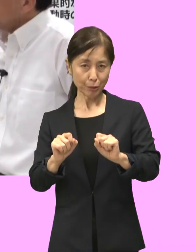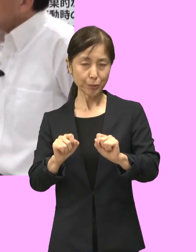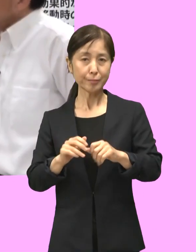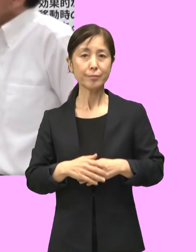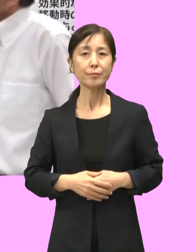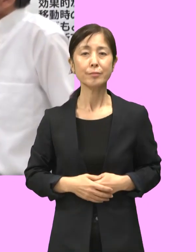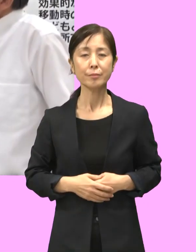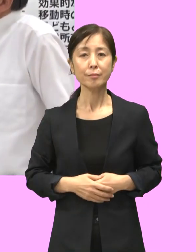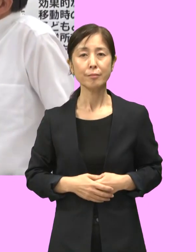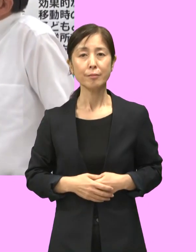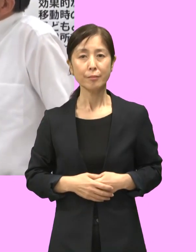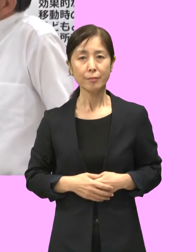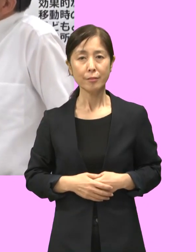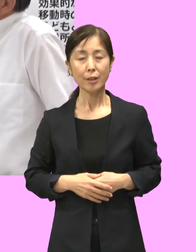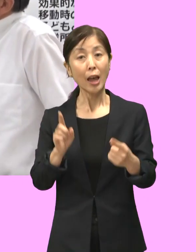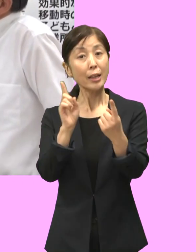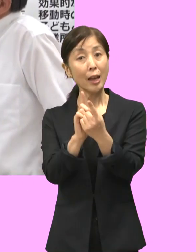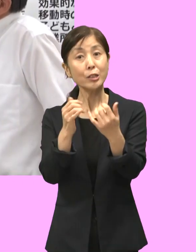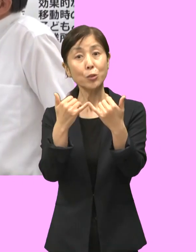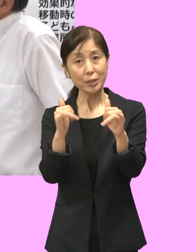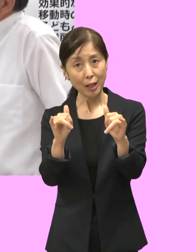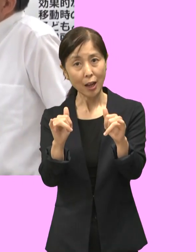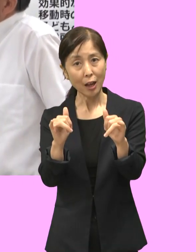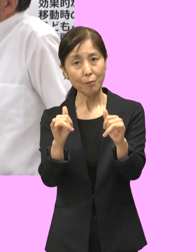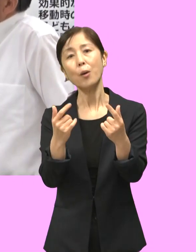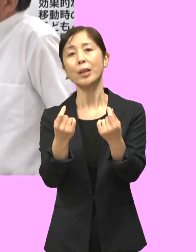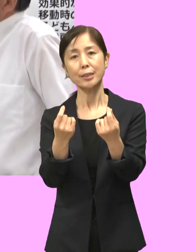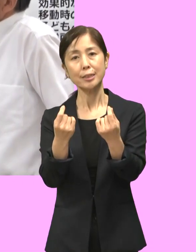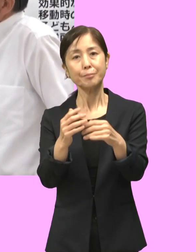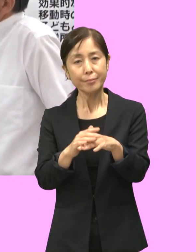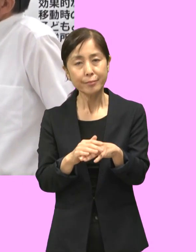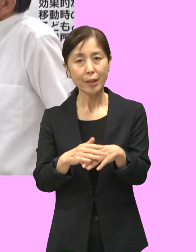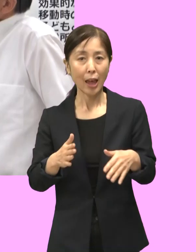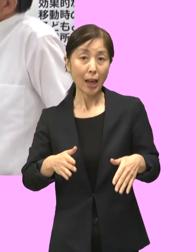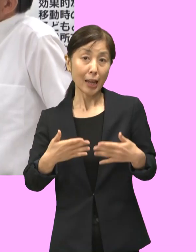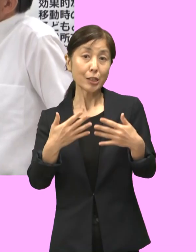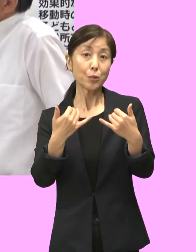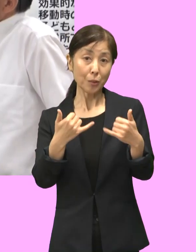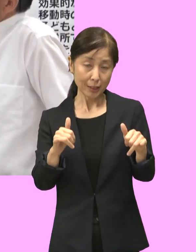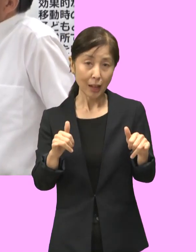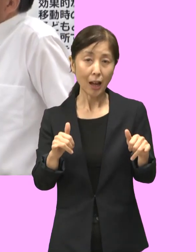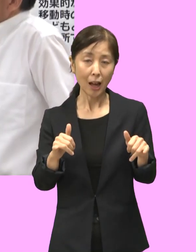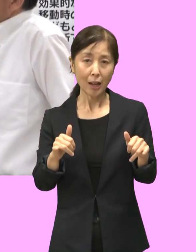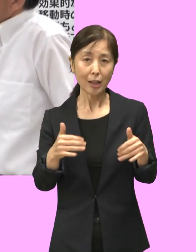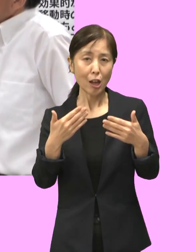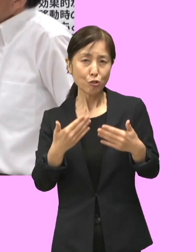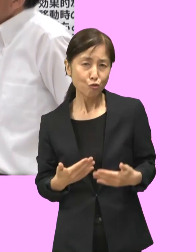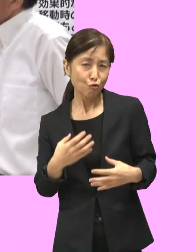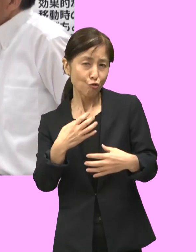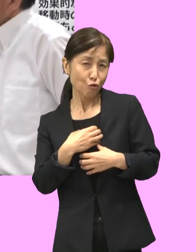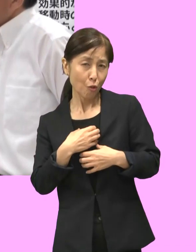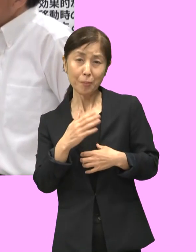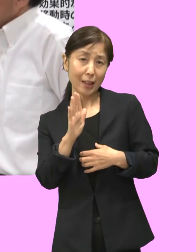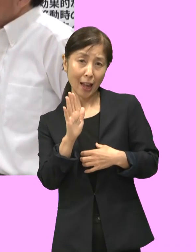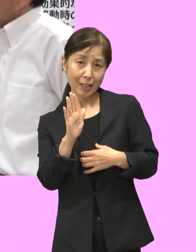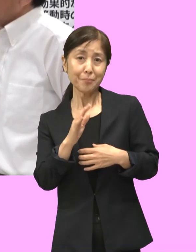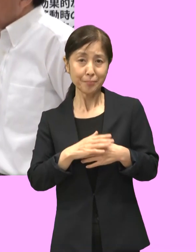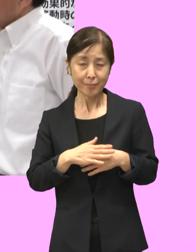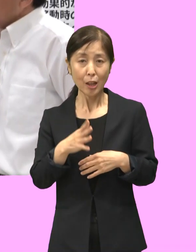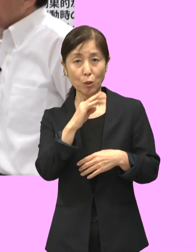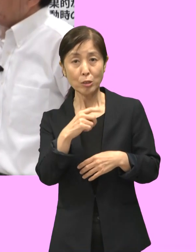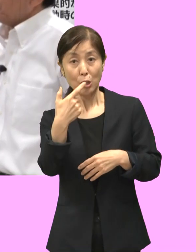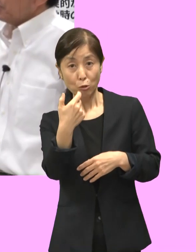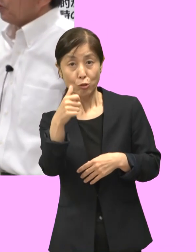ります。基本的に対象は同じです。軽症の方で、重症化リスクの低